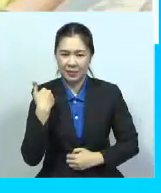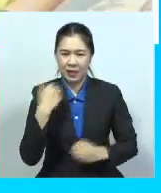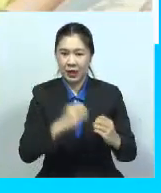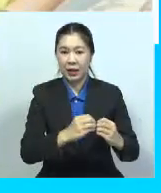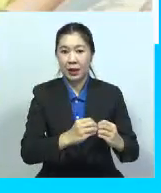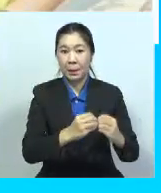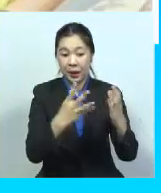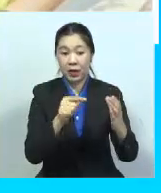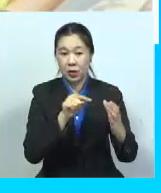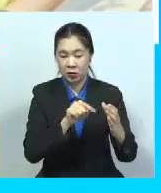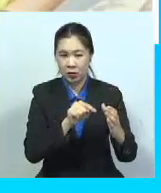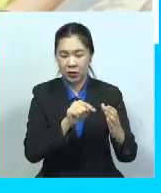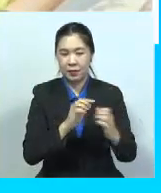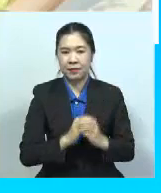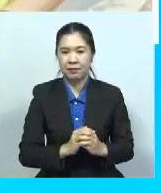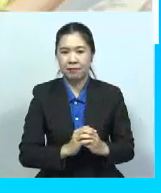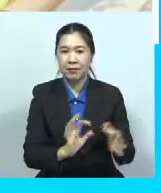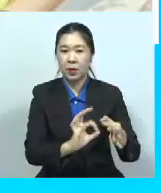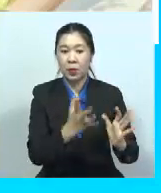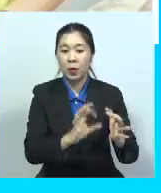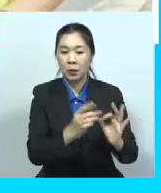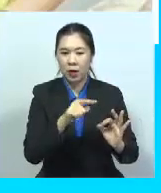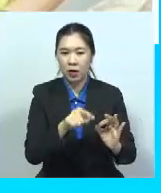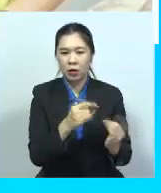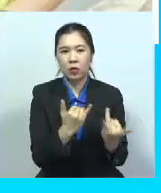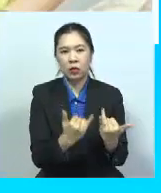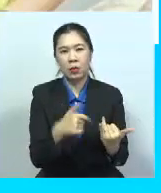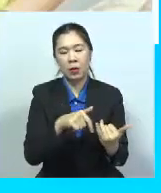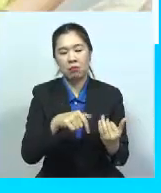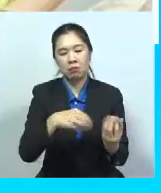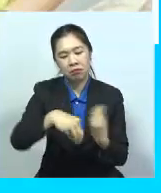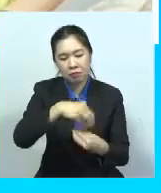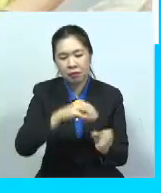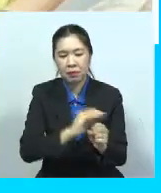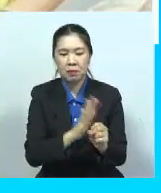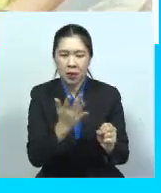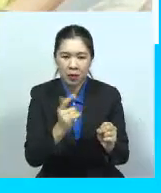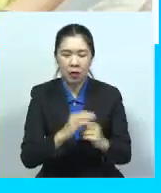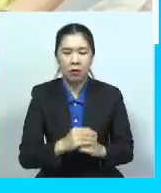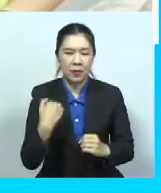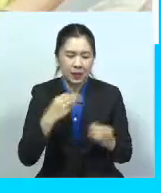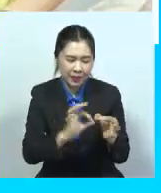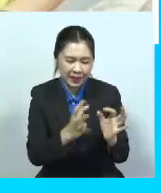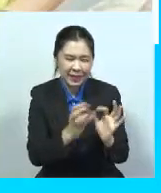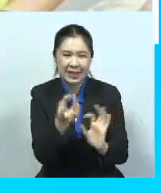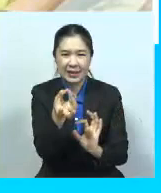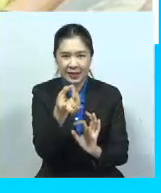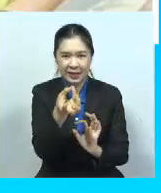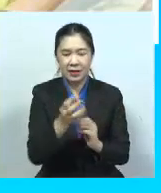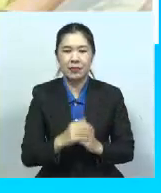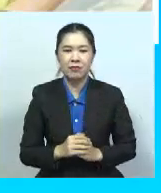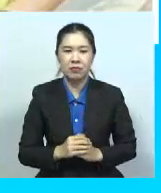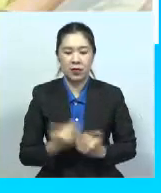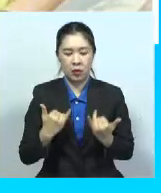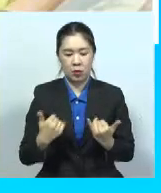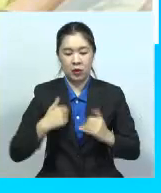ตัววัตถุที่ทำให้เกิดเพลิงไหม้ประกอบไม่เพียงพอทำให้เพลิงไหม้เกิดเพียงแค่นิดเดียวแล้วก็ไปเจอซะก่อนท